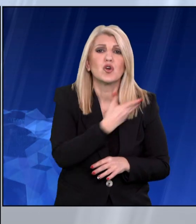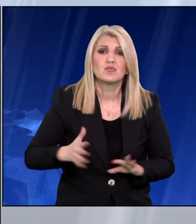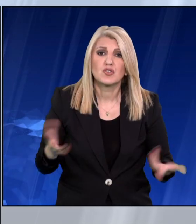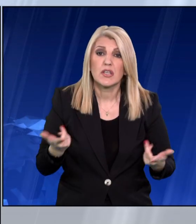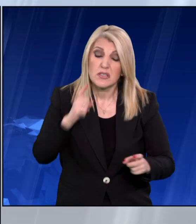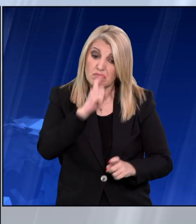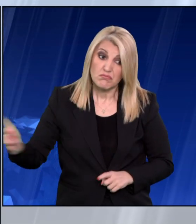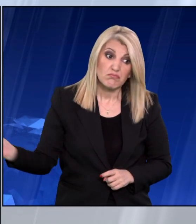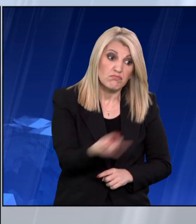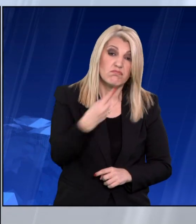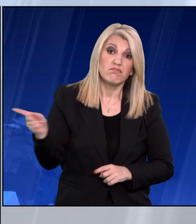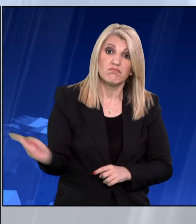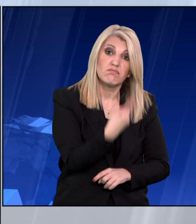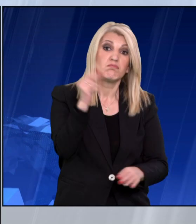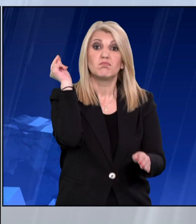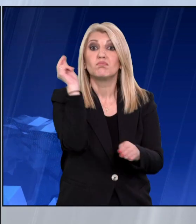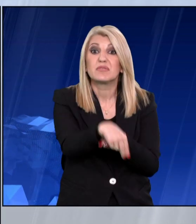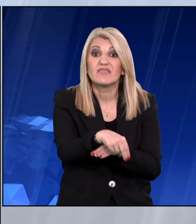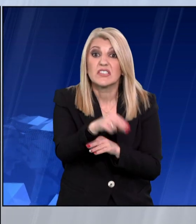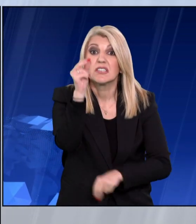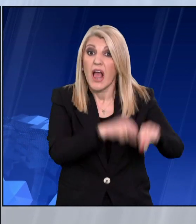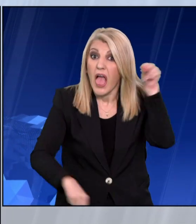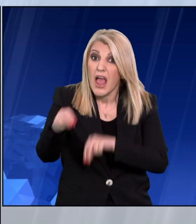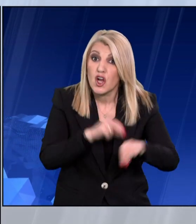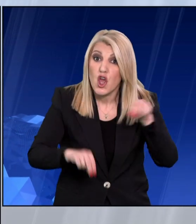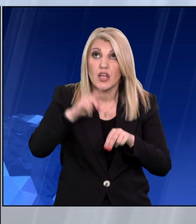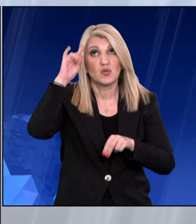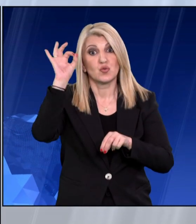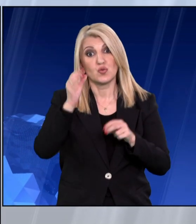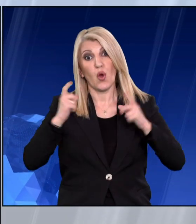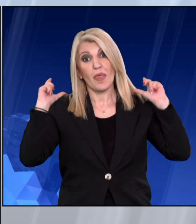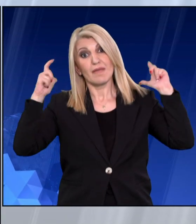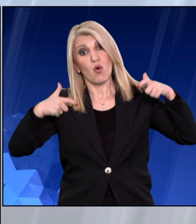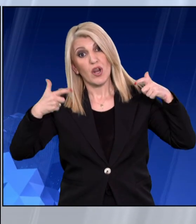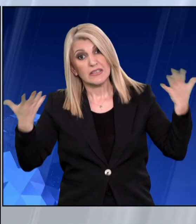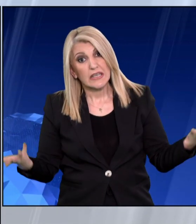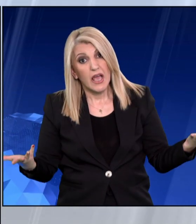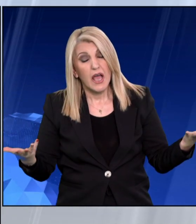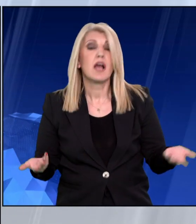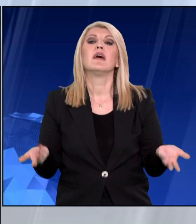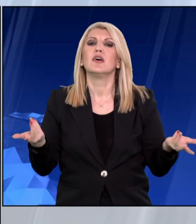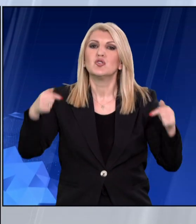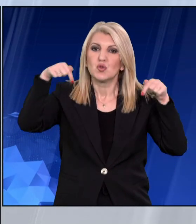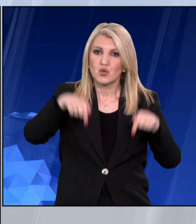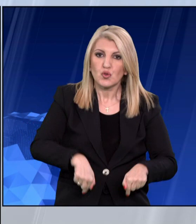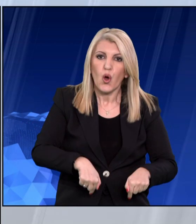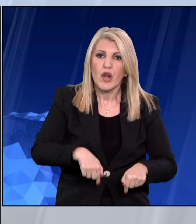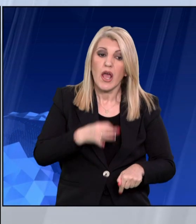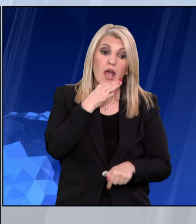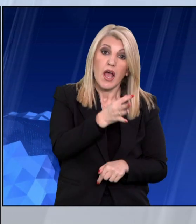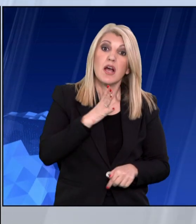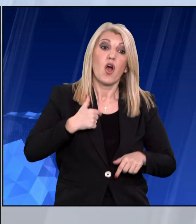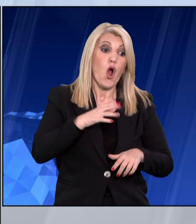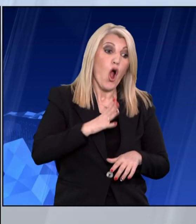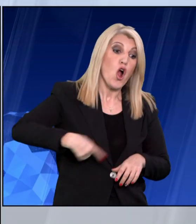ψηφίζει για το καλό της δημοκρατίας θα λέμε λοιπόν στον ελληνικό λαό να ψηφίζει και να μην